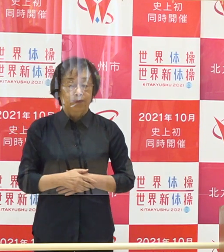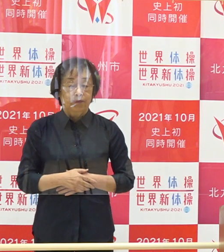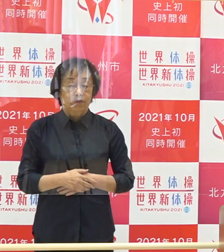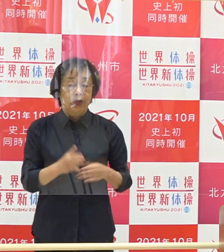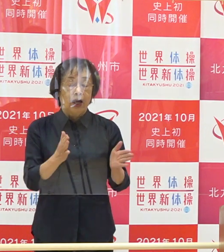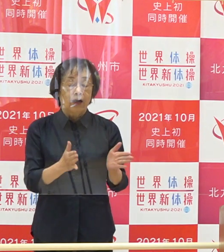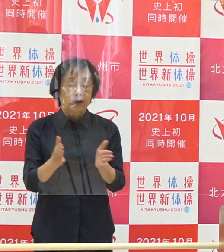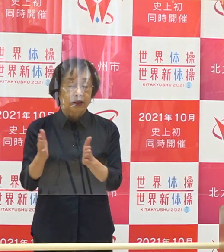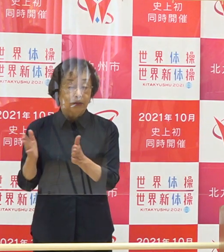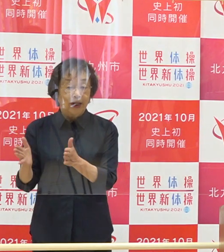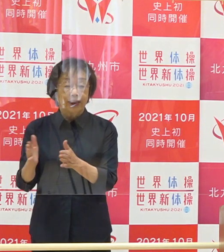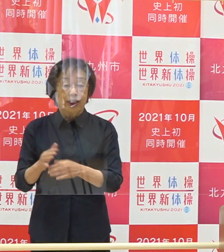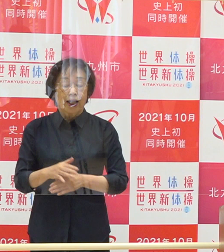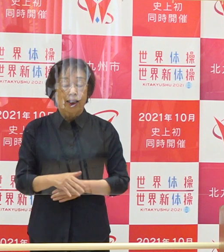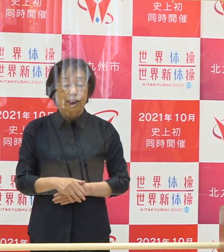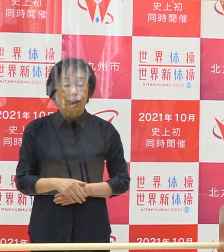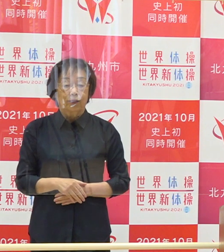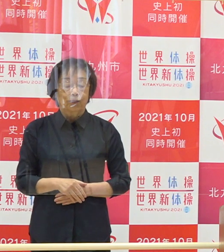続きまして、